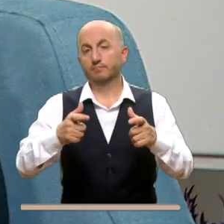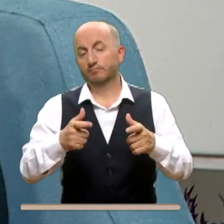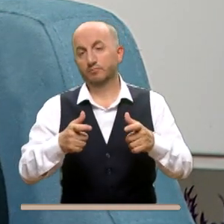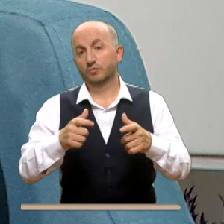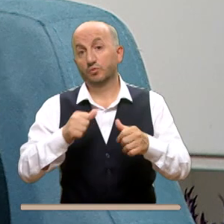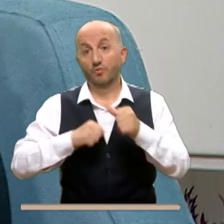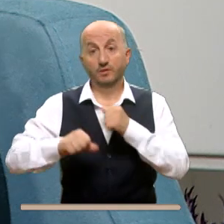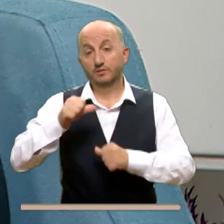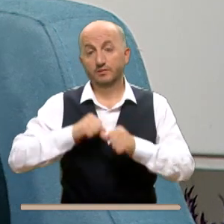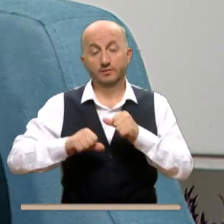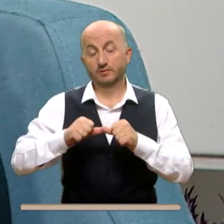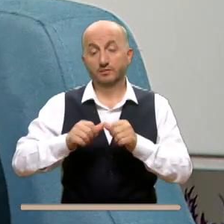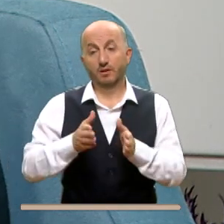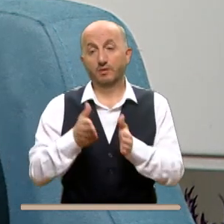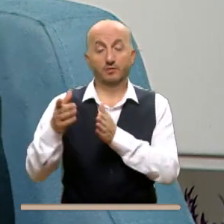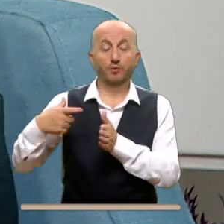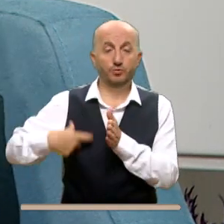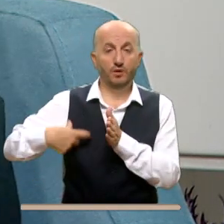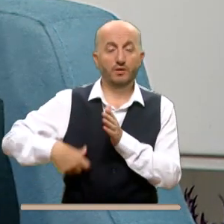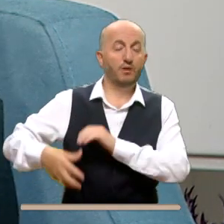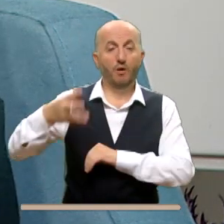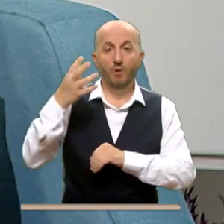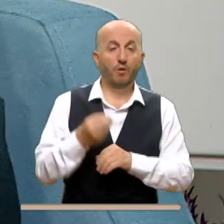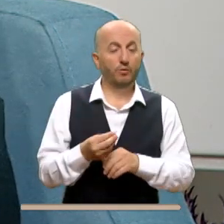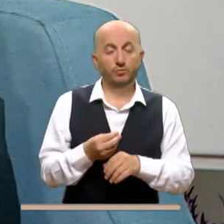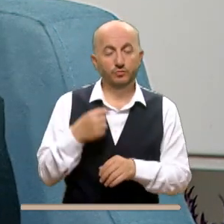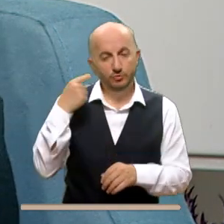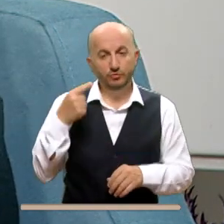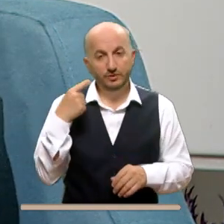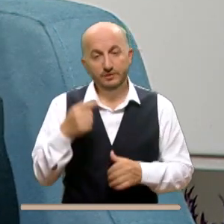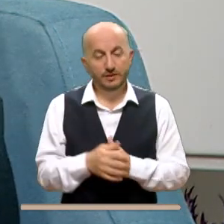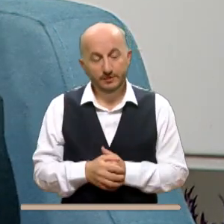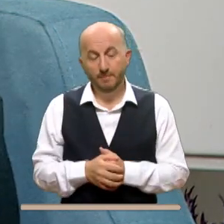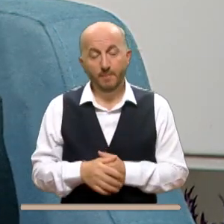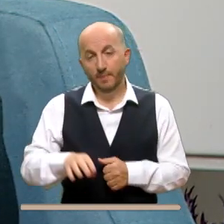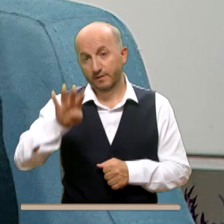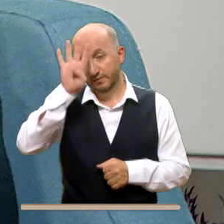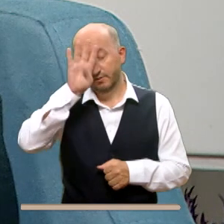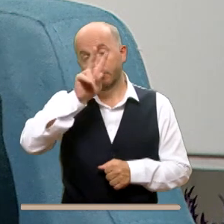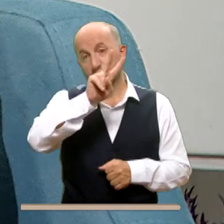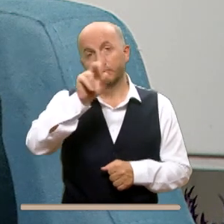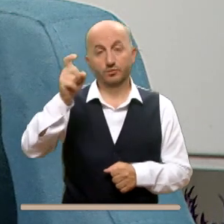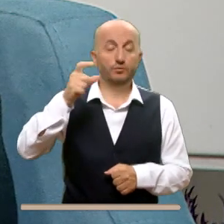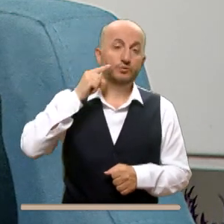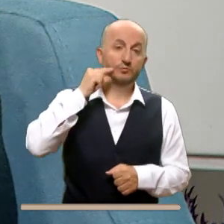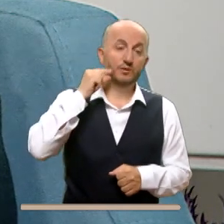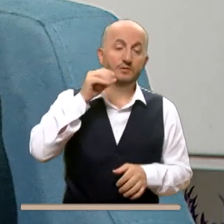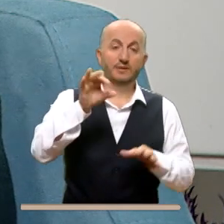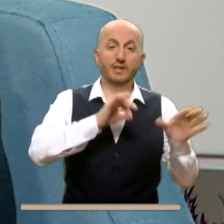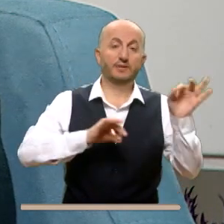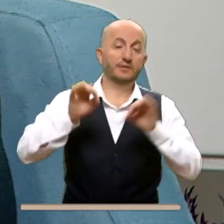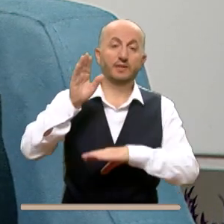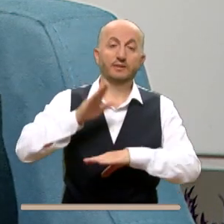itibariyle üniversitemizin ayrı bir özelliği olduğu kanaatindeyim. İstanbul 29 Mayıs Üniversitesi'nin tercih